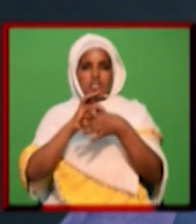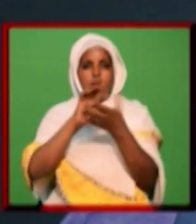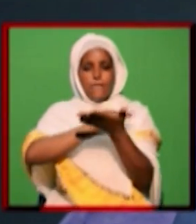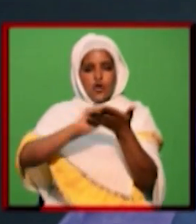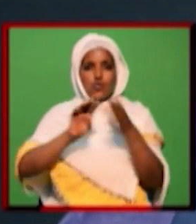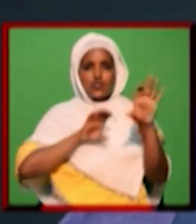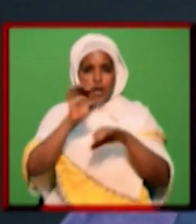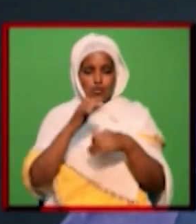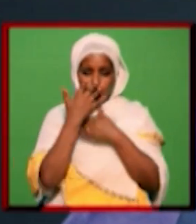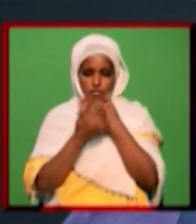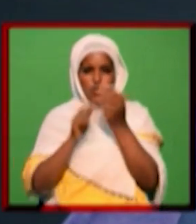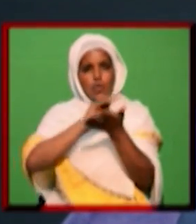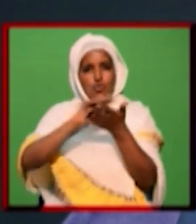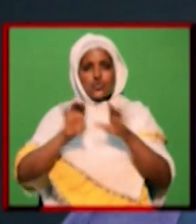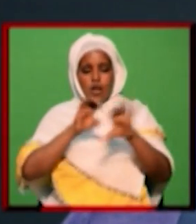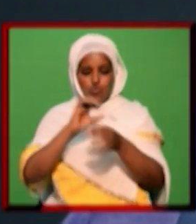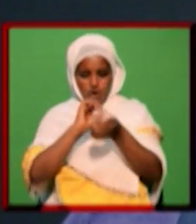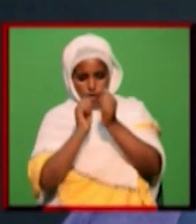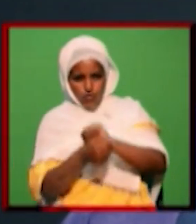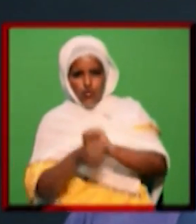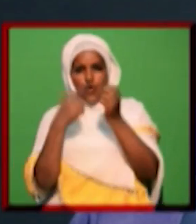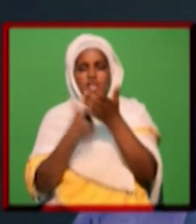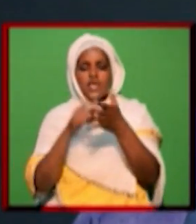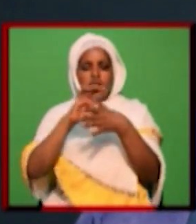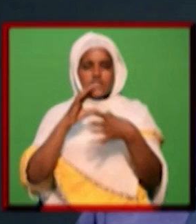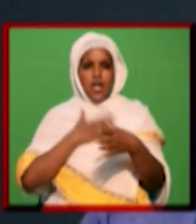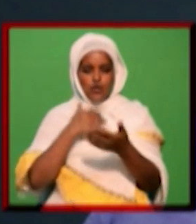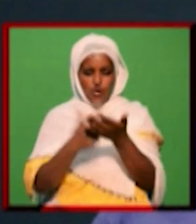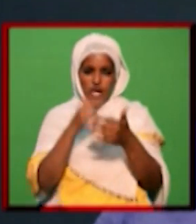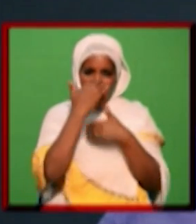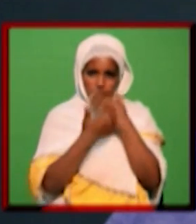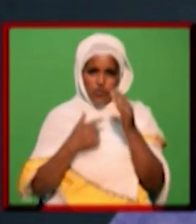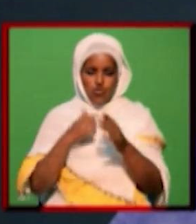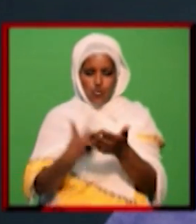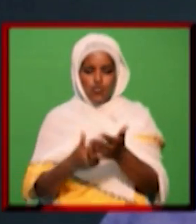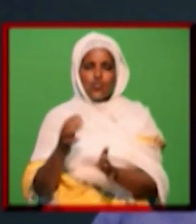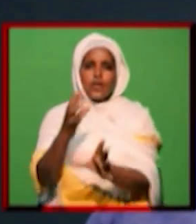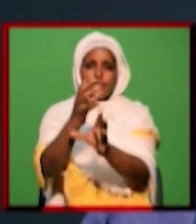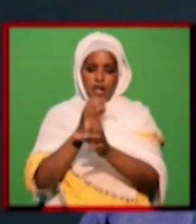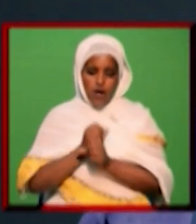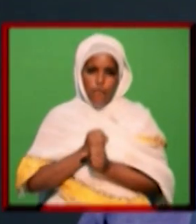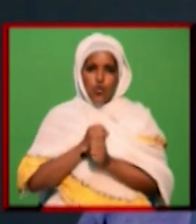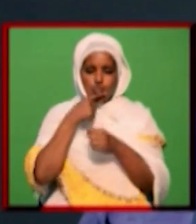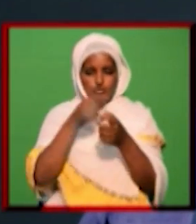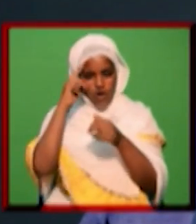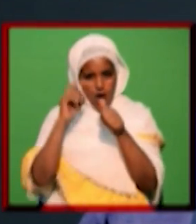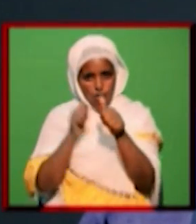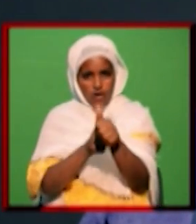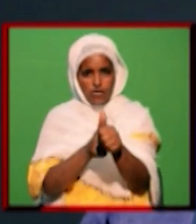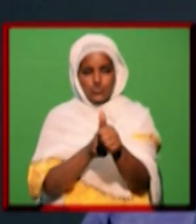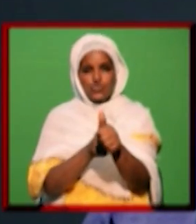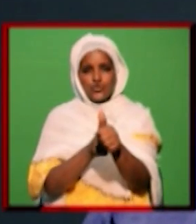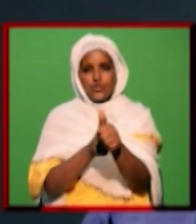መለኮቱን አድርጎ ደም መለኮቱን አድርጎ ለውጦ ይህ ስጋዬ ነው ይህ ደሜ ነው እንኩ ተቀበሉ ብሎ ለደቀ